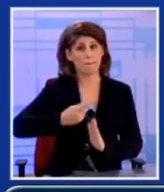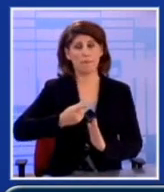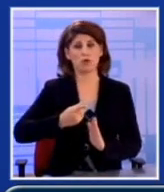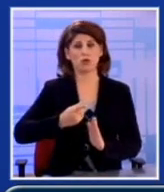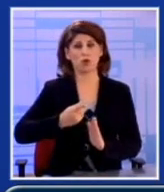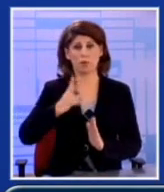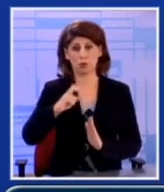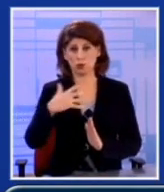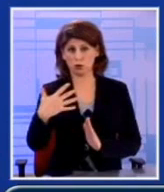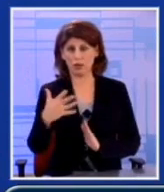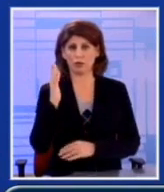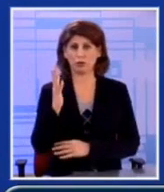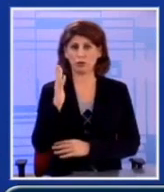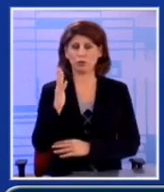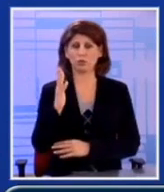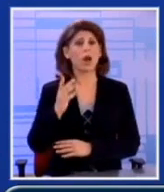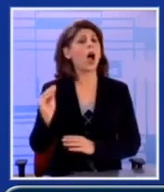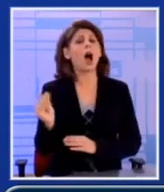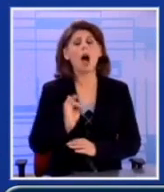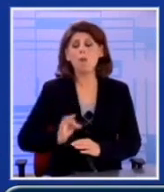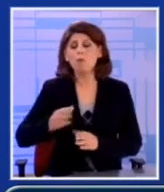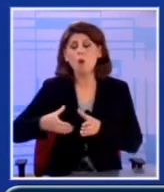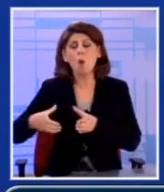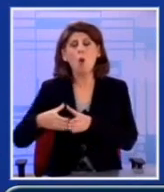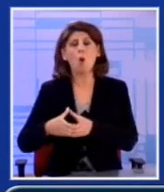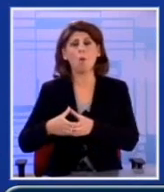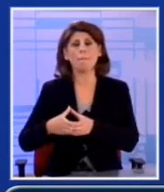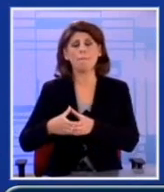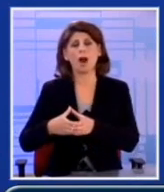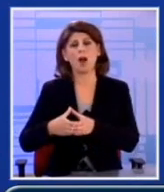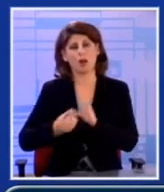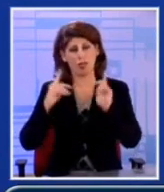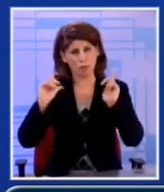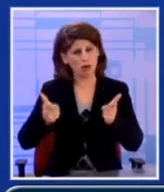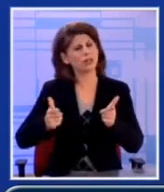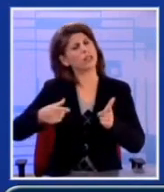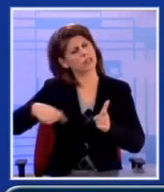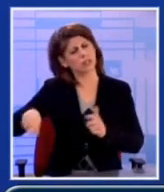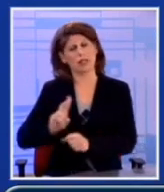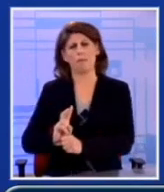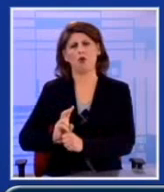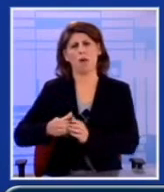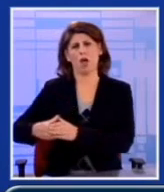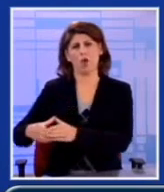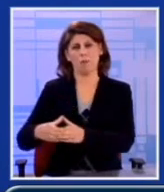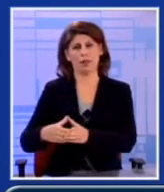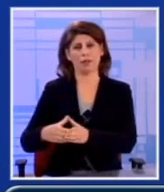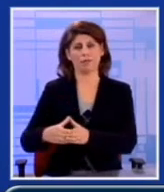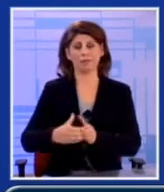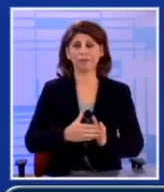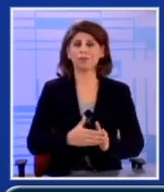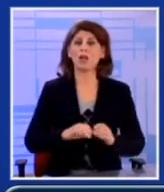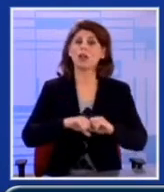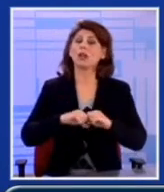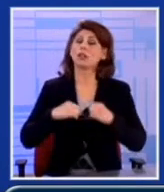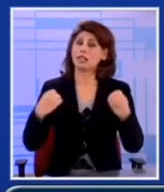οι συντριπτικά περισσότεροι από την αξιωματική αντιπολίτευση και την αντιπολίτευση. Διήρκεσε η συνεδρίαση